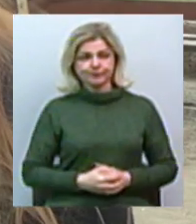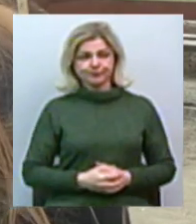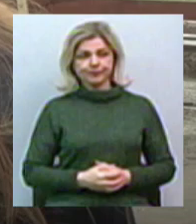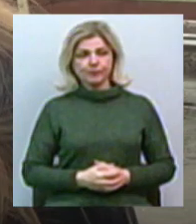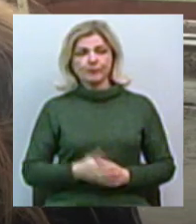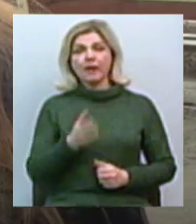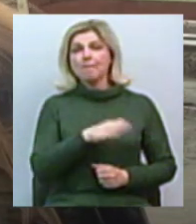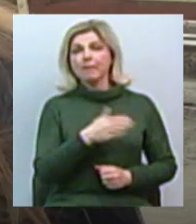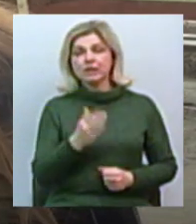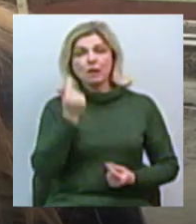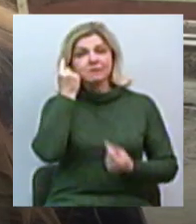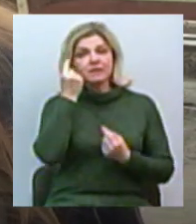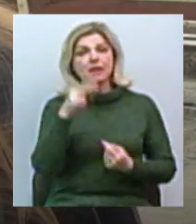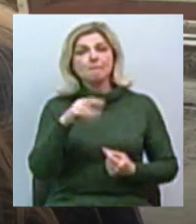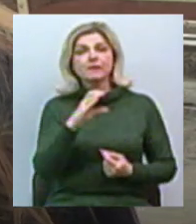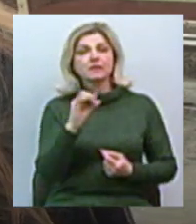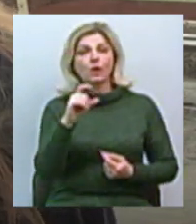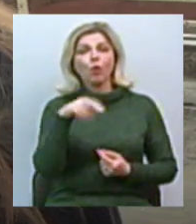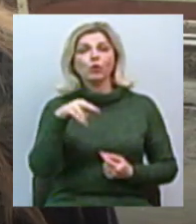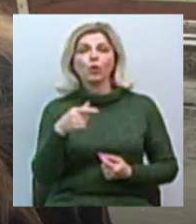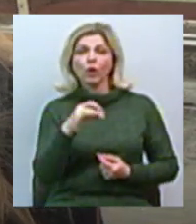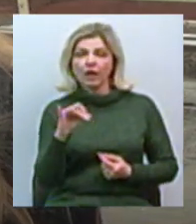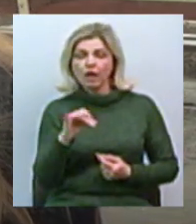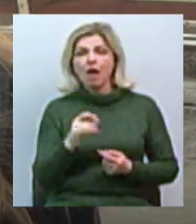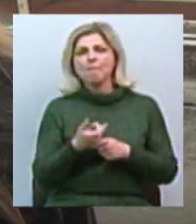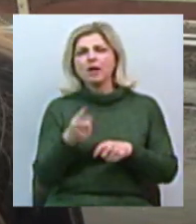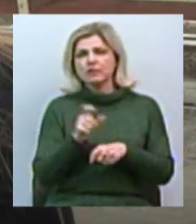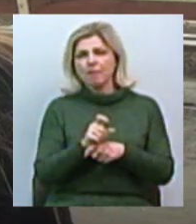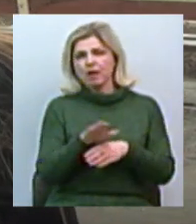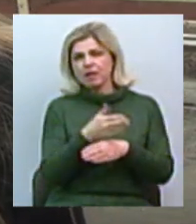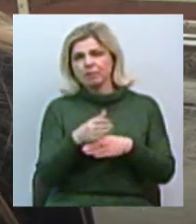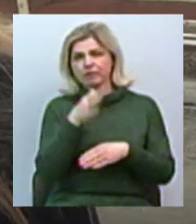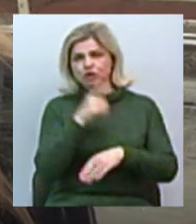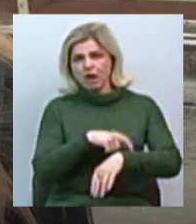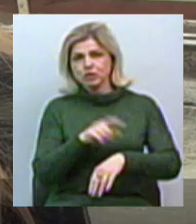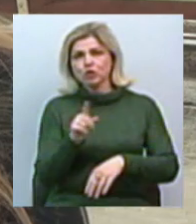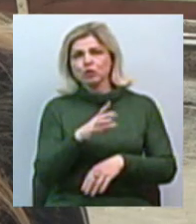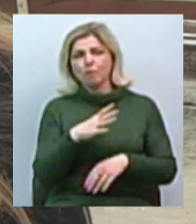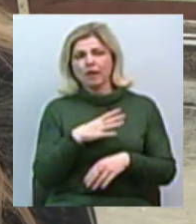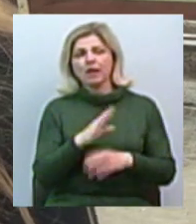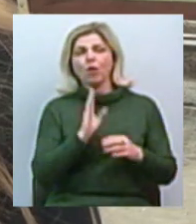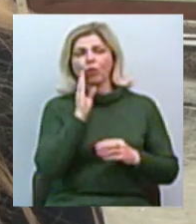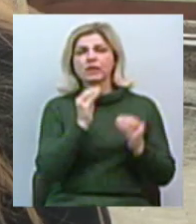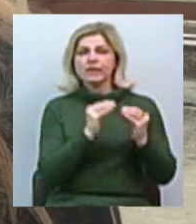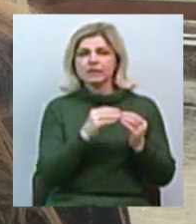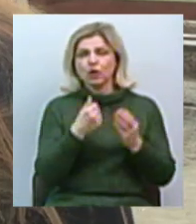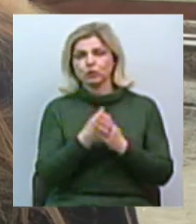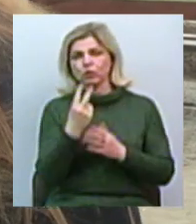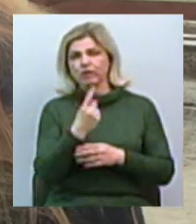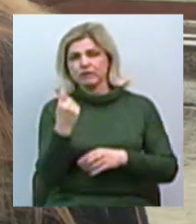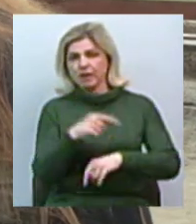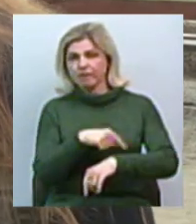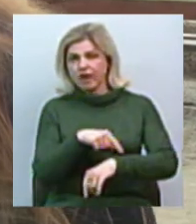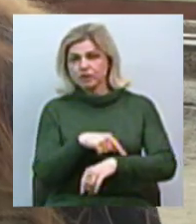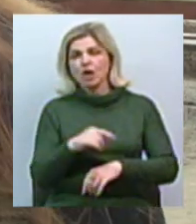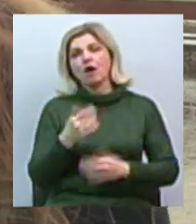між психологами максимально розподілили час, щоб максимально покрити час 10 до 21. Вірогідність,